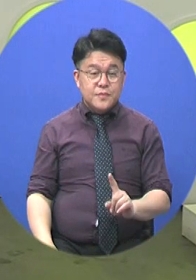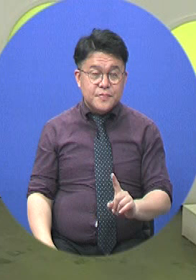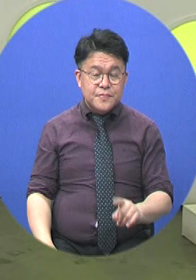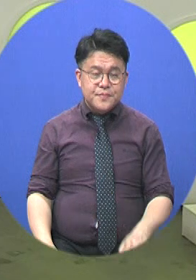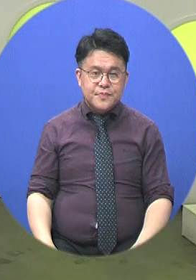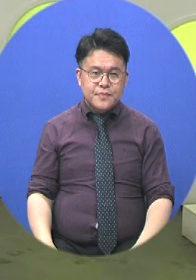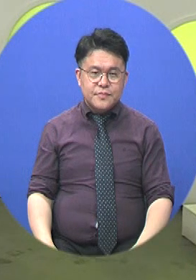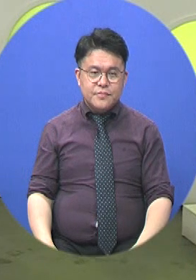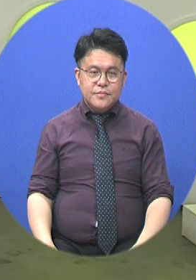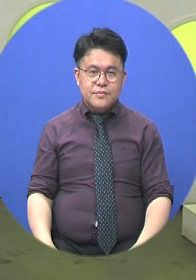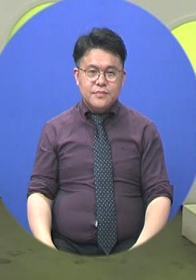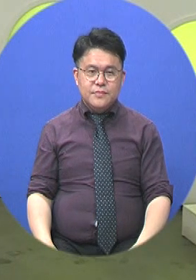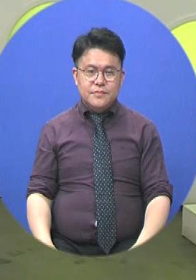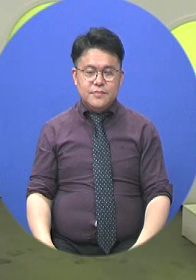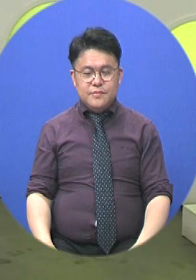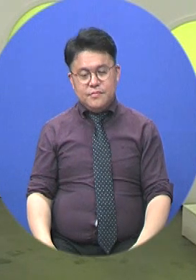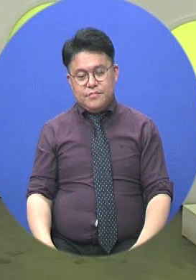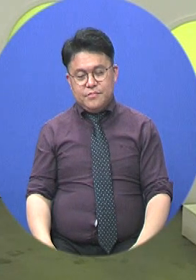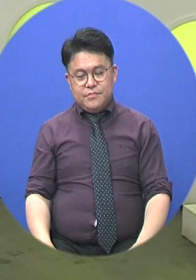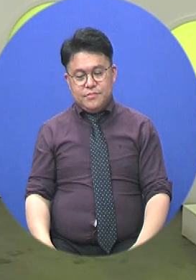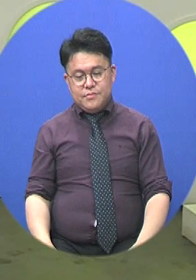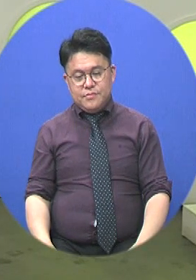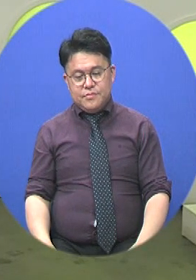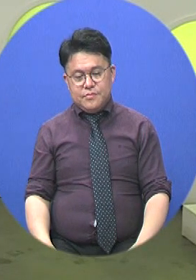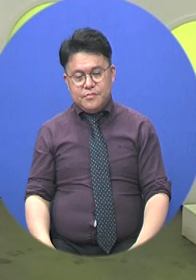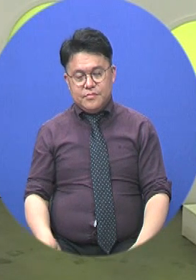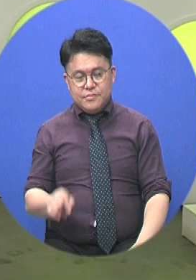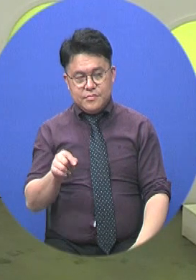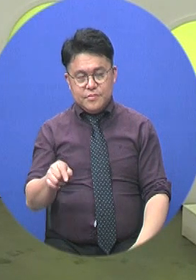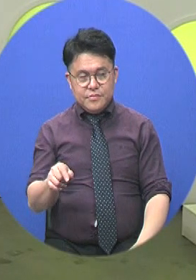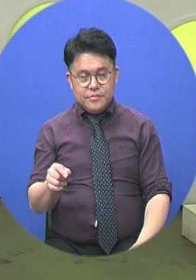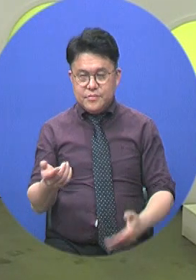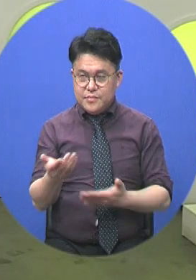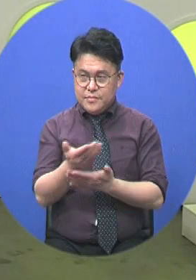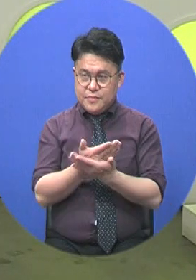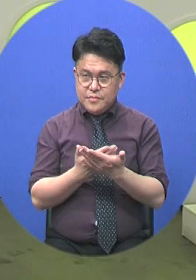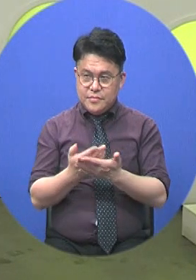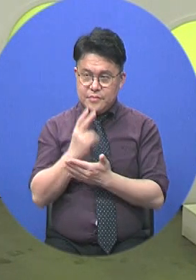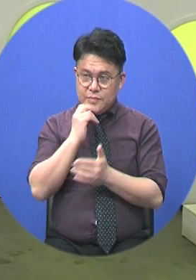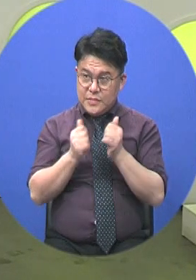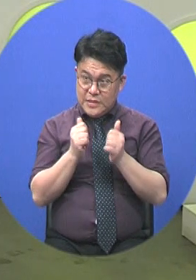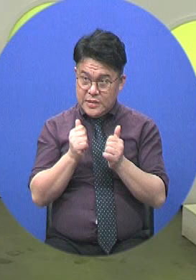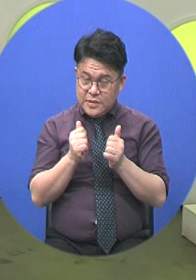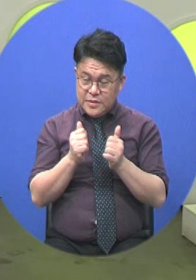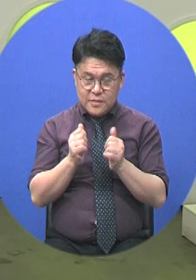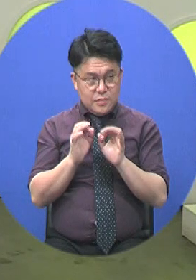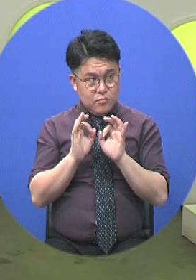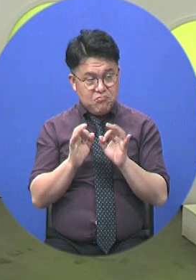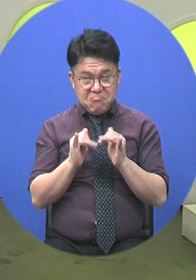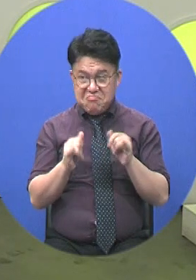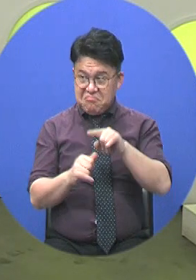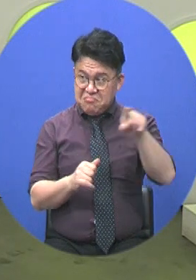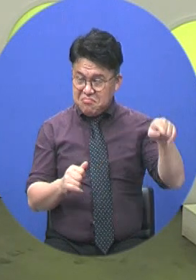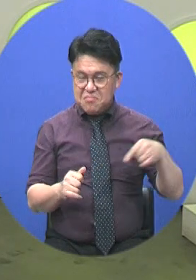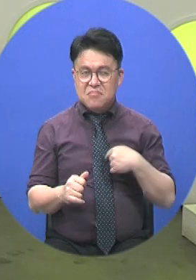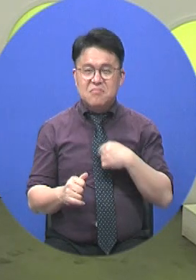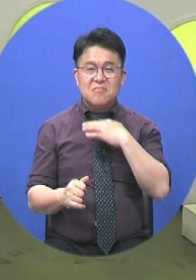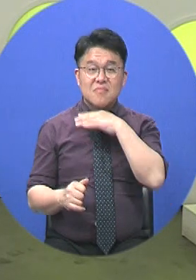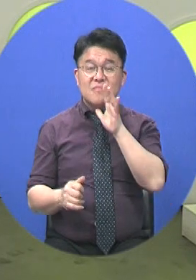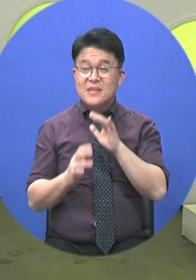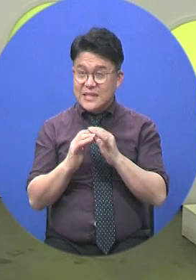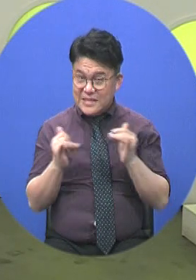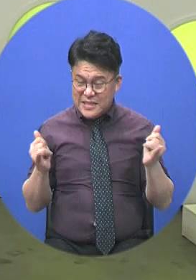재밌다. 네. 복지 나눔 노래자랑은요, 네. 우리 지금